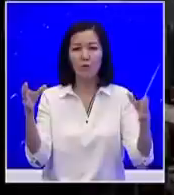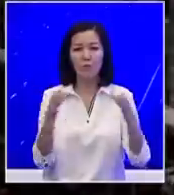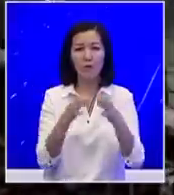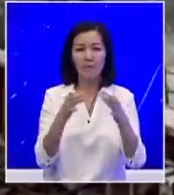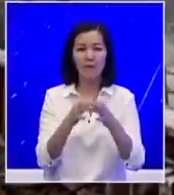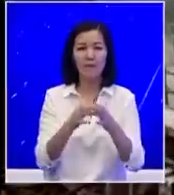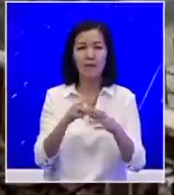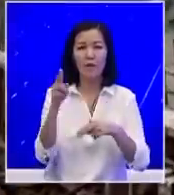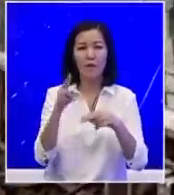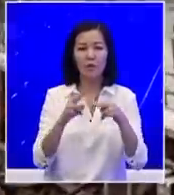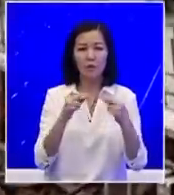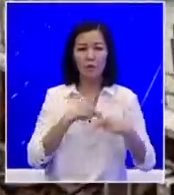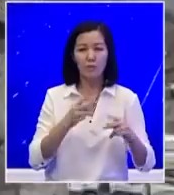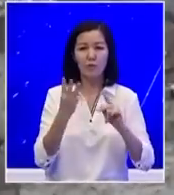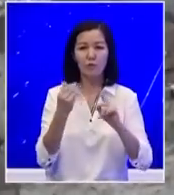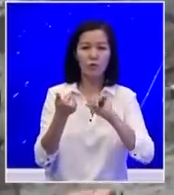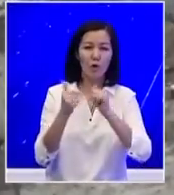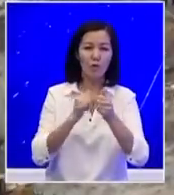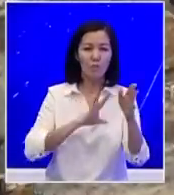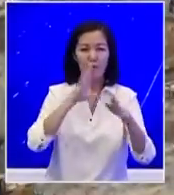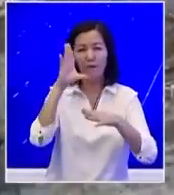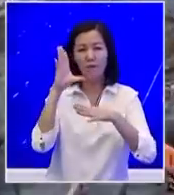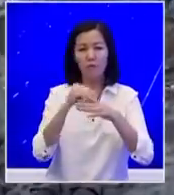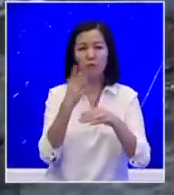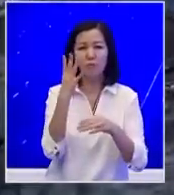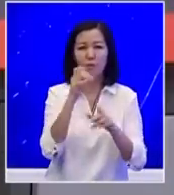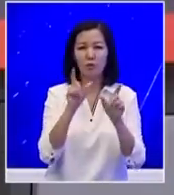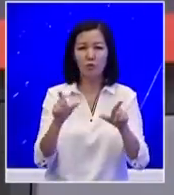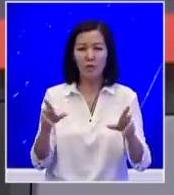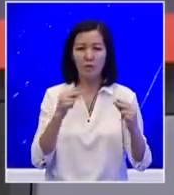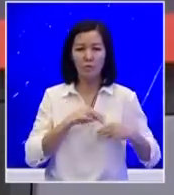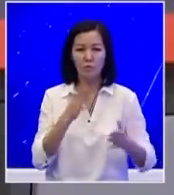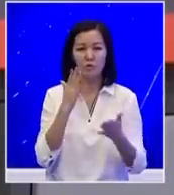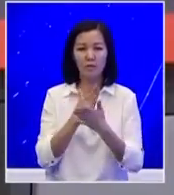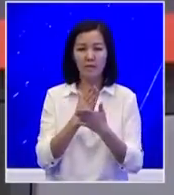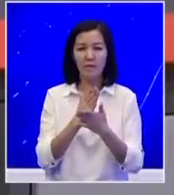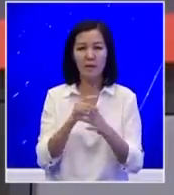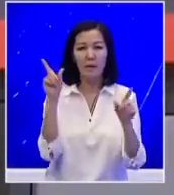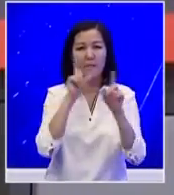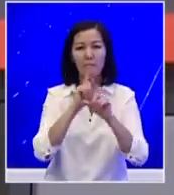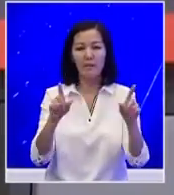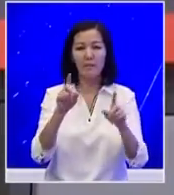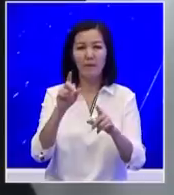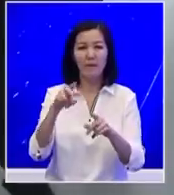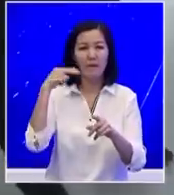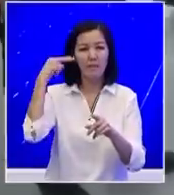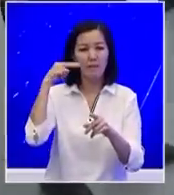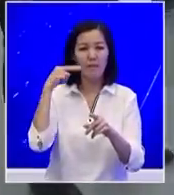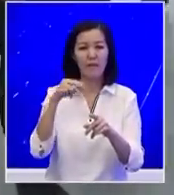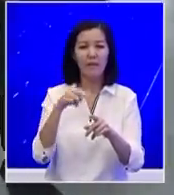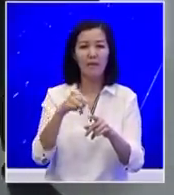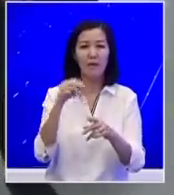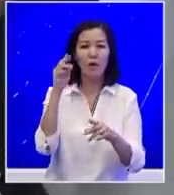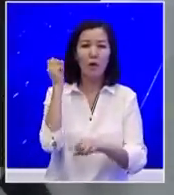тиесілі. Жұмыстарына үш ауысыммен күндіз түні 500-ден аса адам жұмылдырылыпты. Мекемеге келген мемлекет басшысы